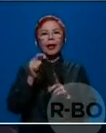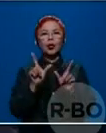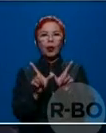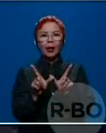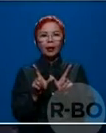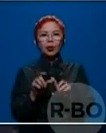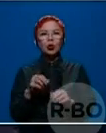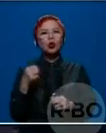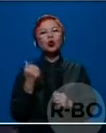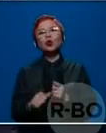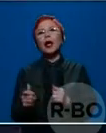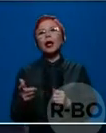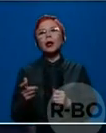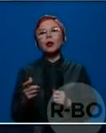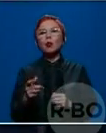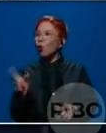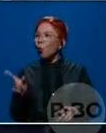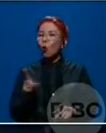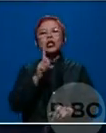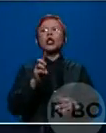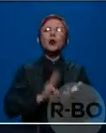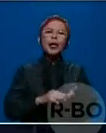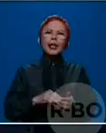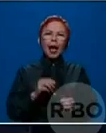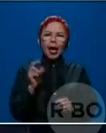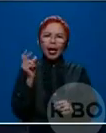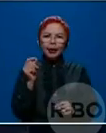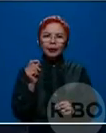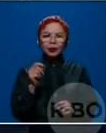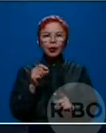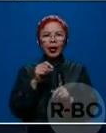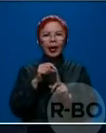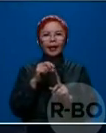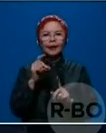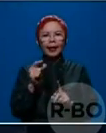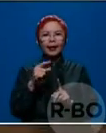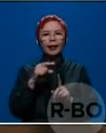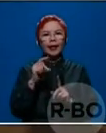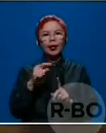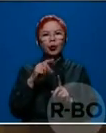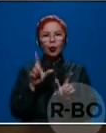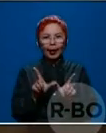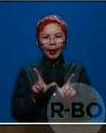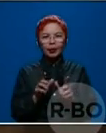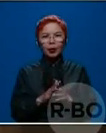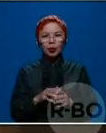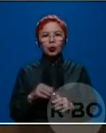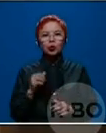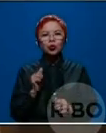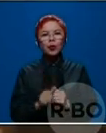supaya S 1 miliar 1 Miliar untuk RT dan RW ya